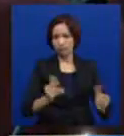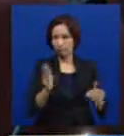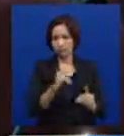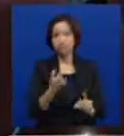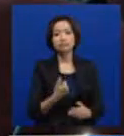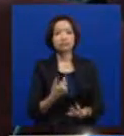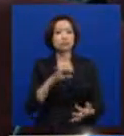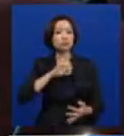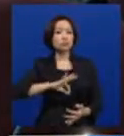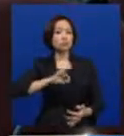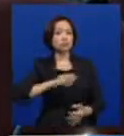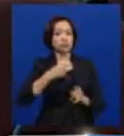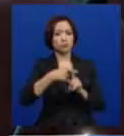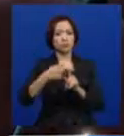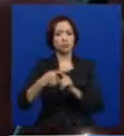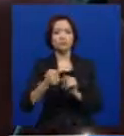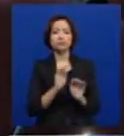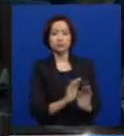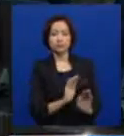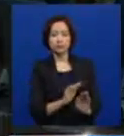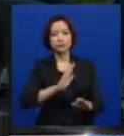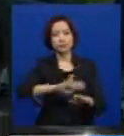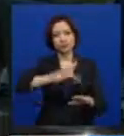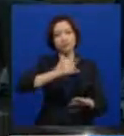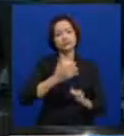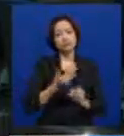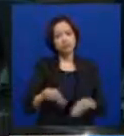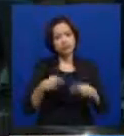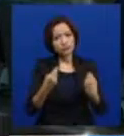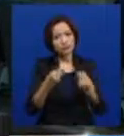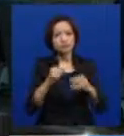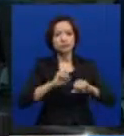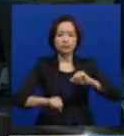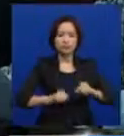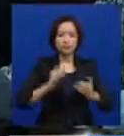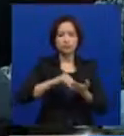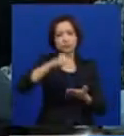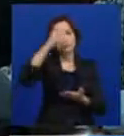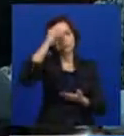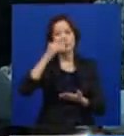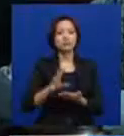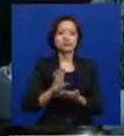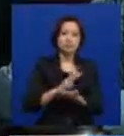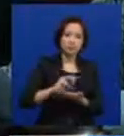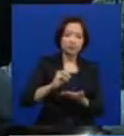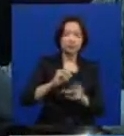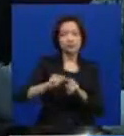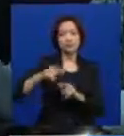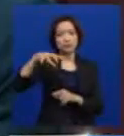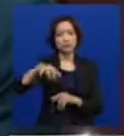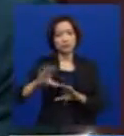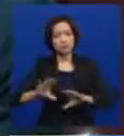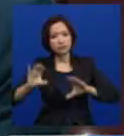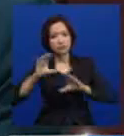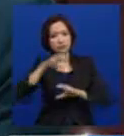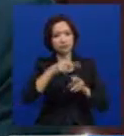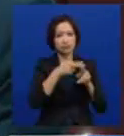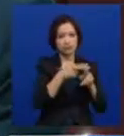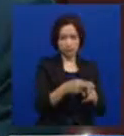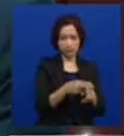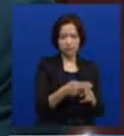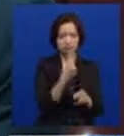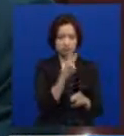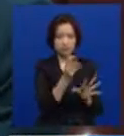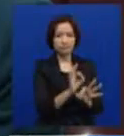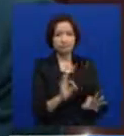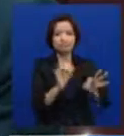ลูกจิตสำนึกด้านการอนุรักษ์ทรัพยากรธรรมชาติให้เยาวชนนักเรียนนักศึกษารวมถึงหน่วยงานทั้งภาครัฐและภาคเอกชนด้วยโด